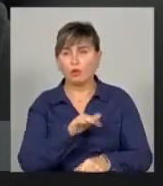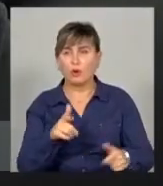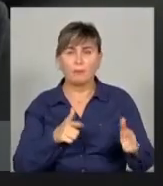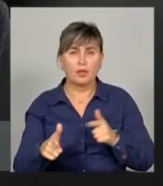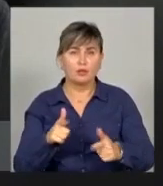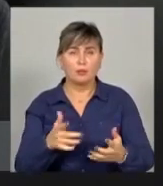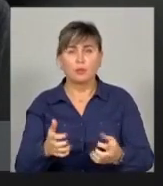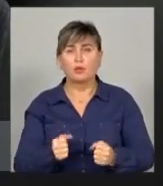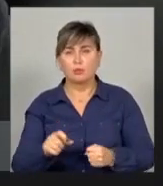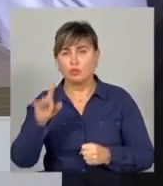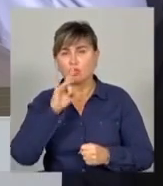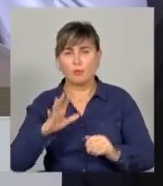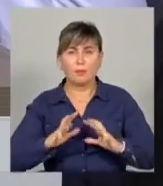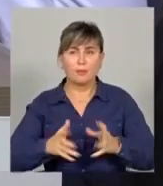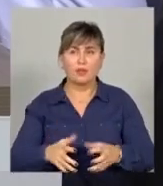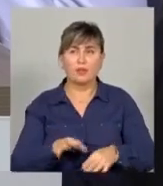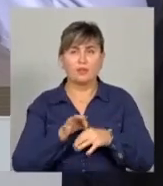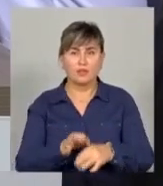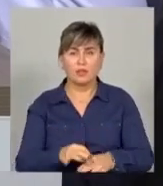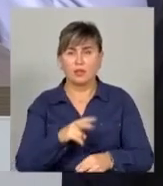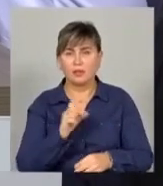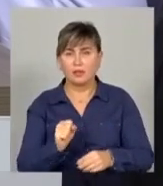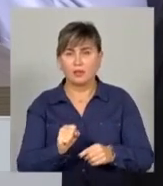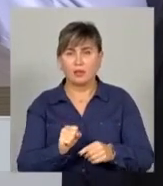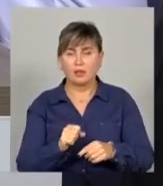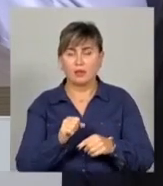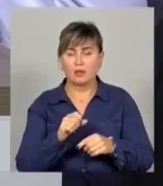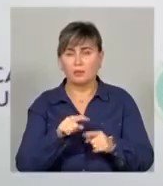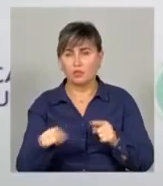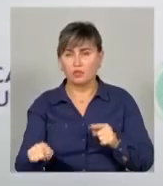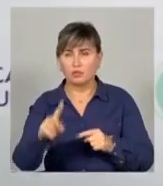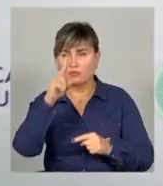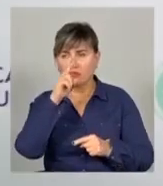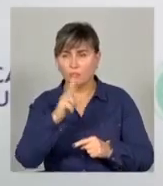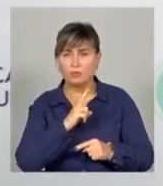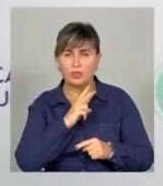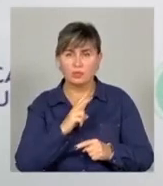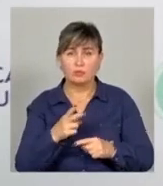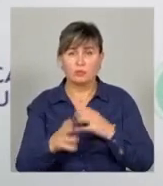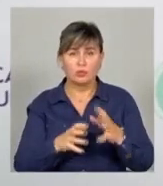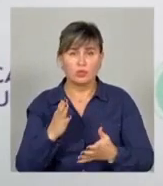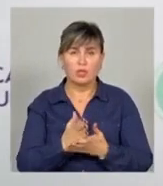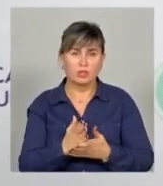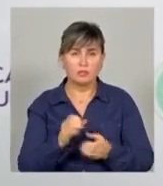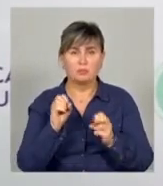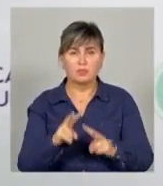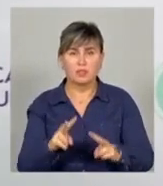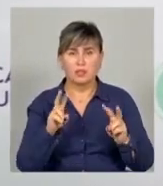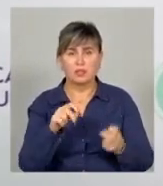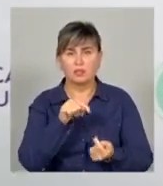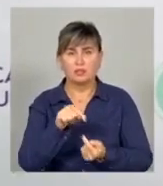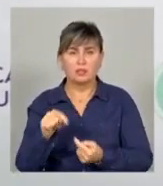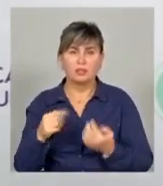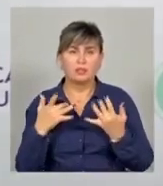Подготовку к приему чемпионата мира вели на протяжении 2 месяцев. У Международной федерации шахмат есть определенные критерии, определенные